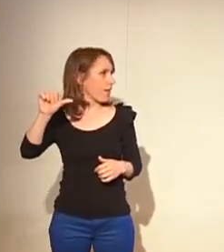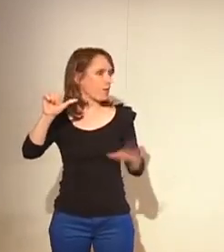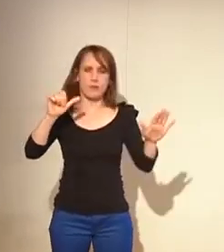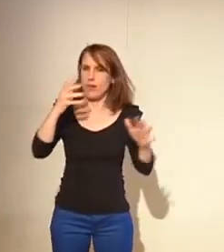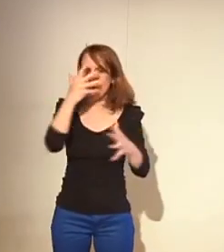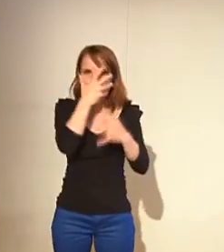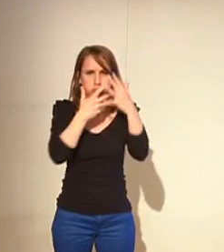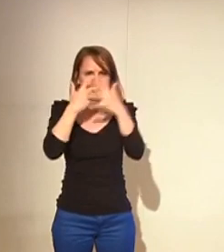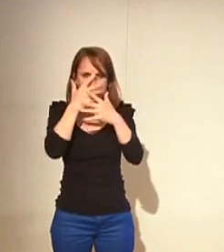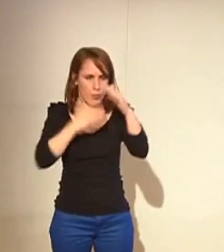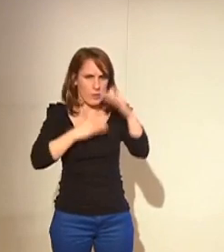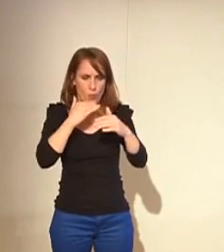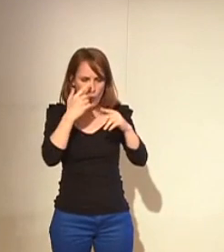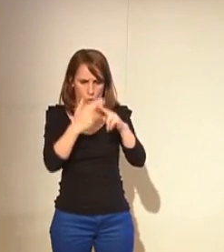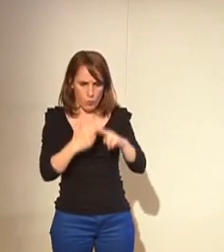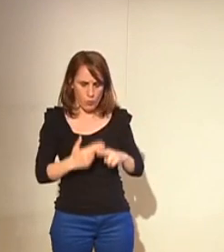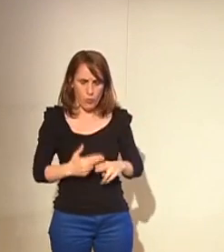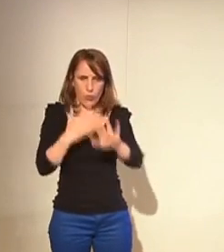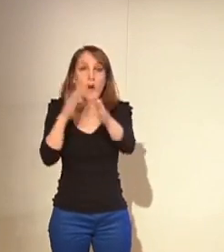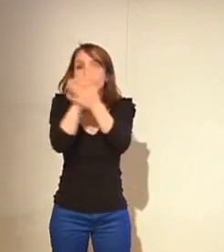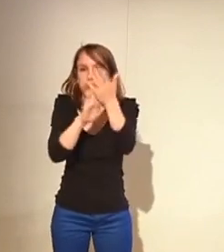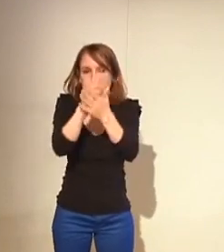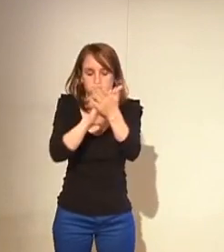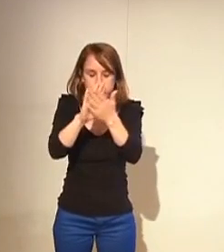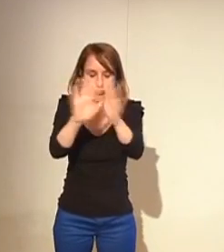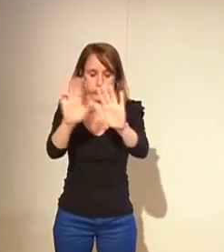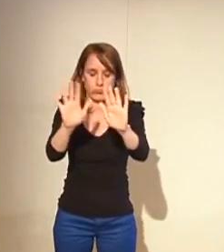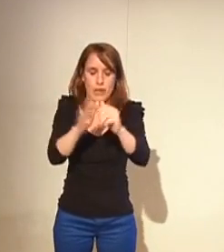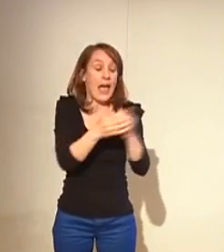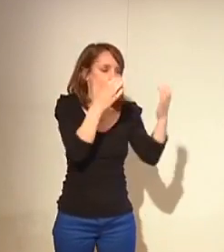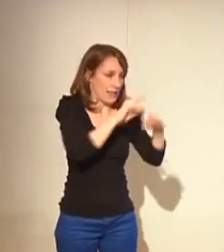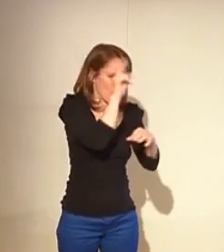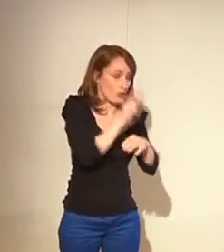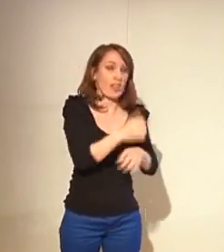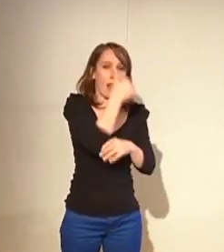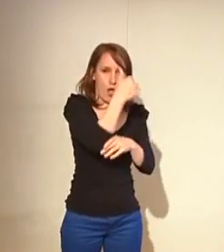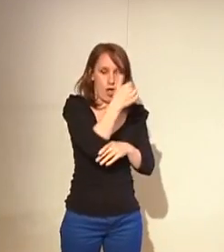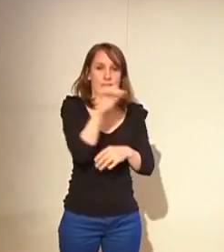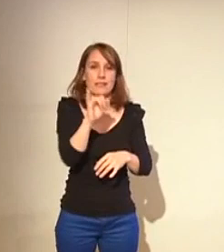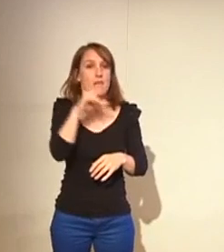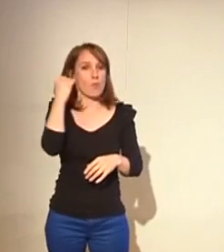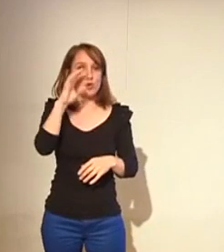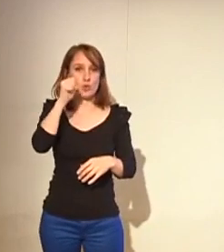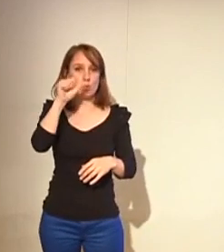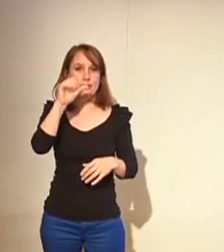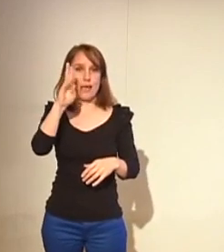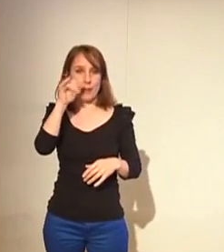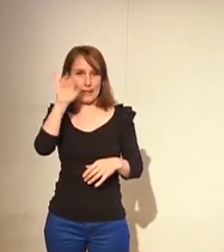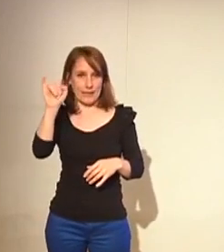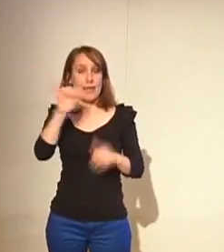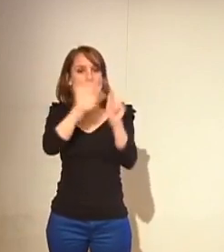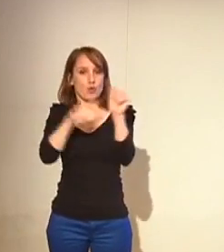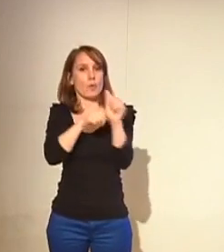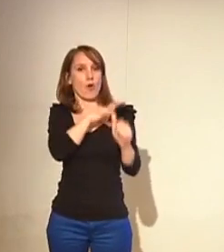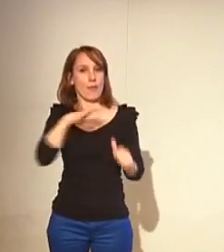fait beaucoup là d'accord pardon pardonassemblée générale il y en a qu'un donc monsieur Sabri avec pour suppléant